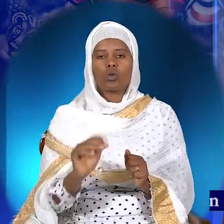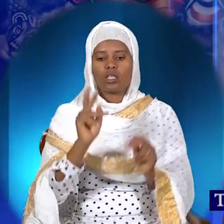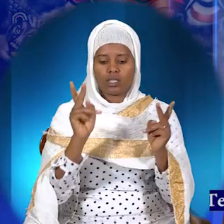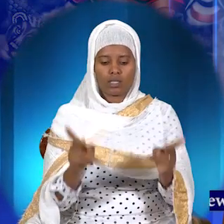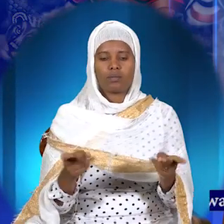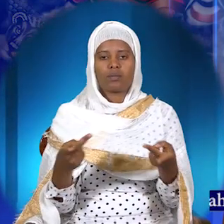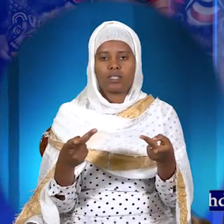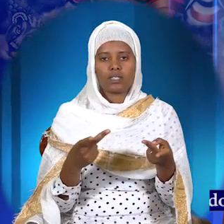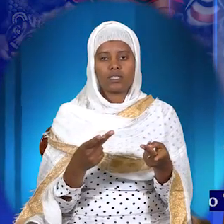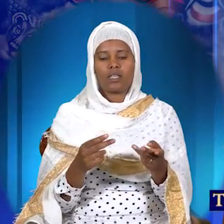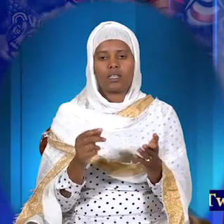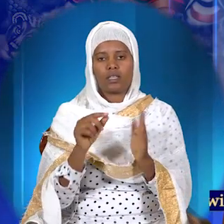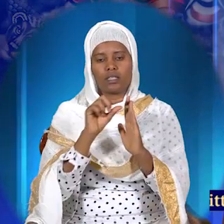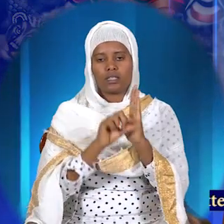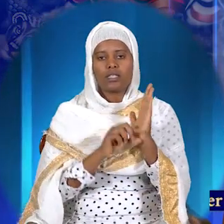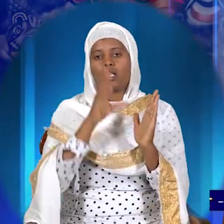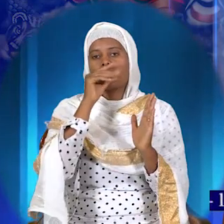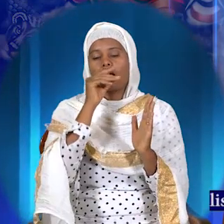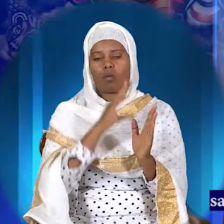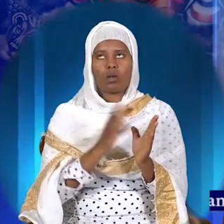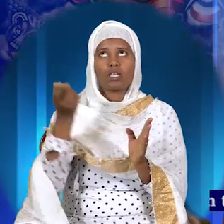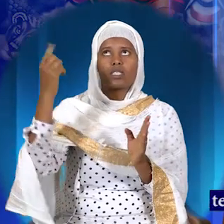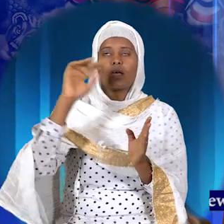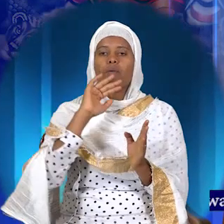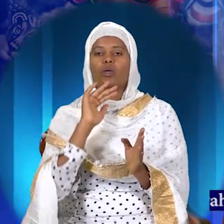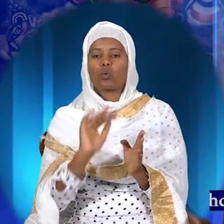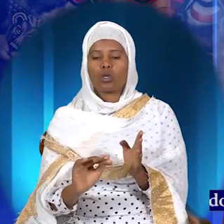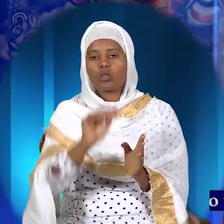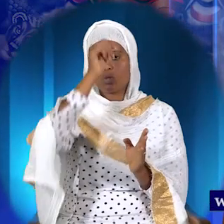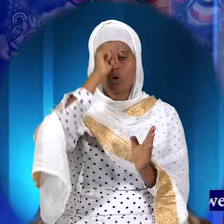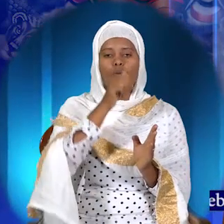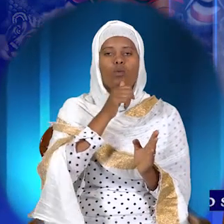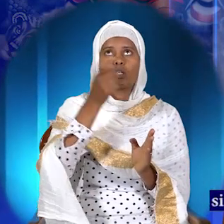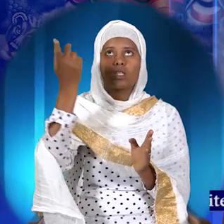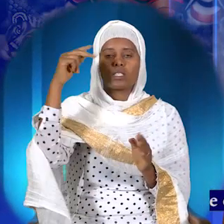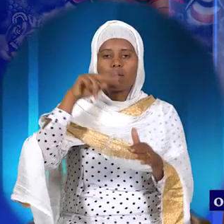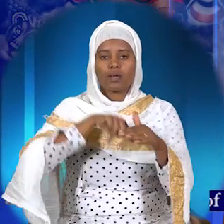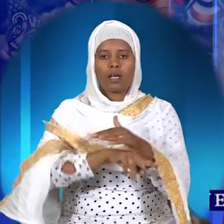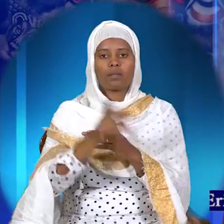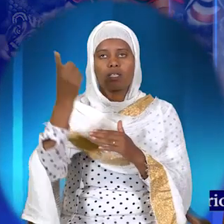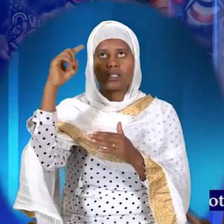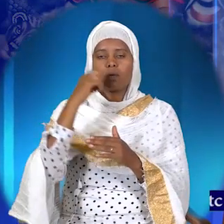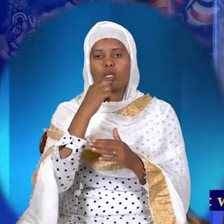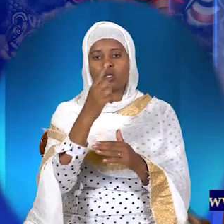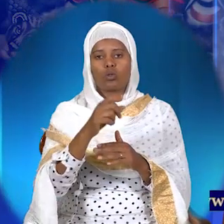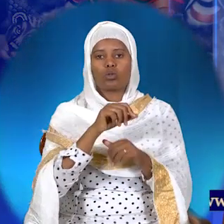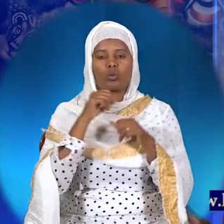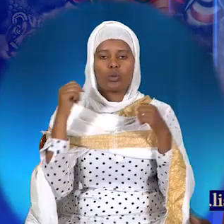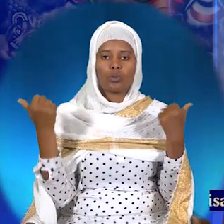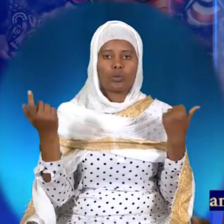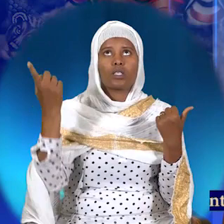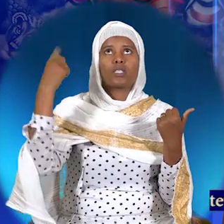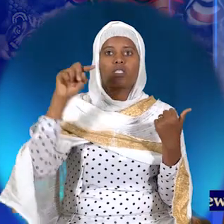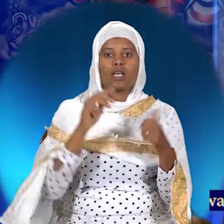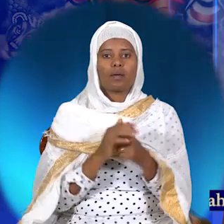ወልድ ነዚ ጥቕስ እዚ ይዛረቦ ኣሎ። እግዚአብሔር ወልድ ነብኡን እግዚአብሔር ኣብ እግዚአብሔር ኢሉ